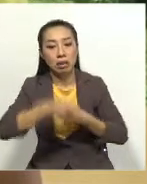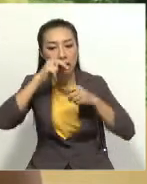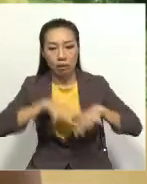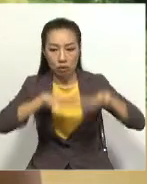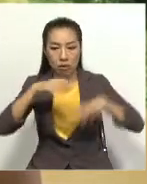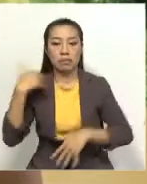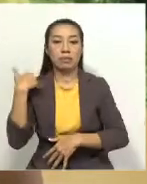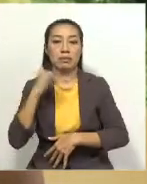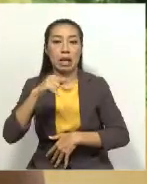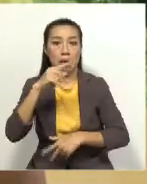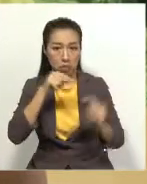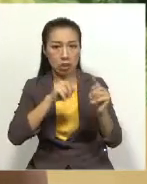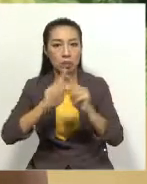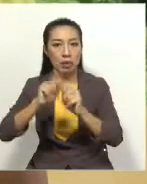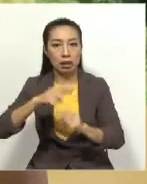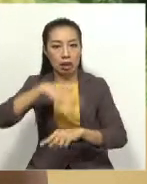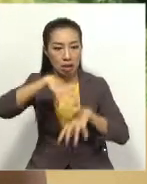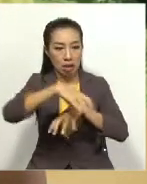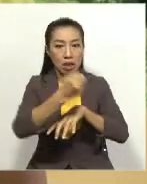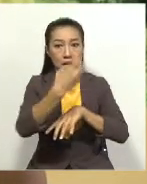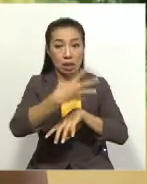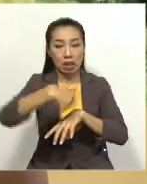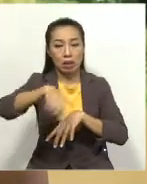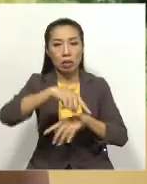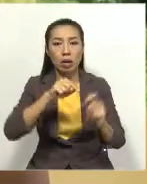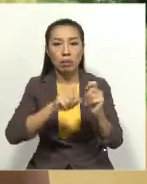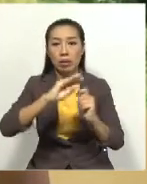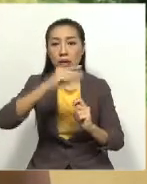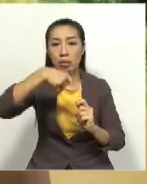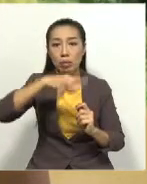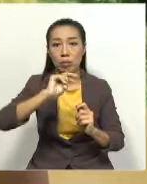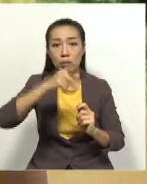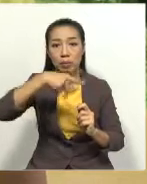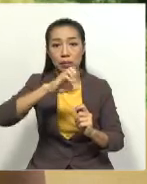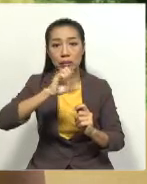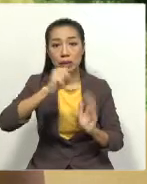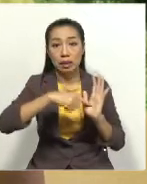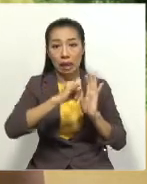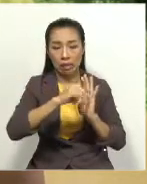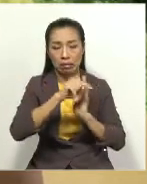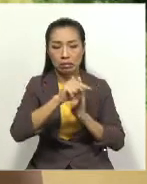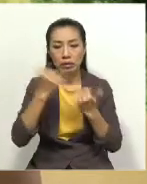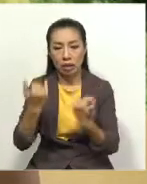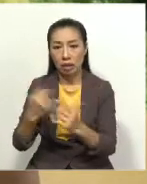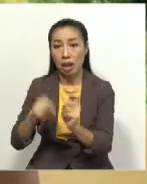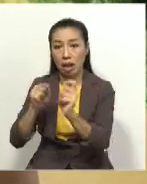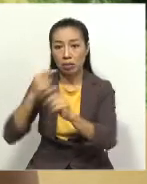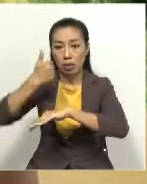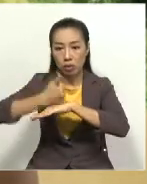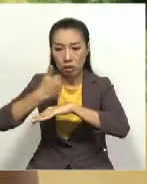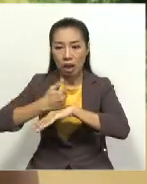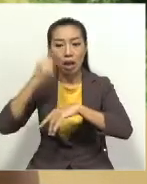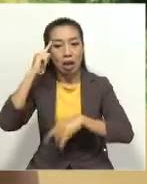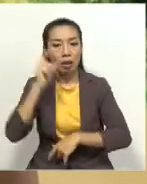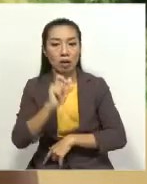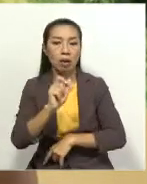ราอยู่4ตำบลนะครับในอำเภอโพนวิสัยเนี่ยนะครับตรงนี้ก็ให้ทางท่านอำเภอทางผู้บริหารท้องถิ่